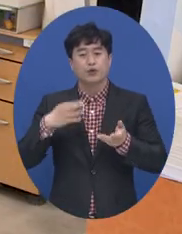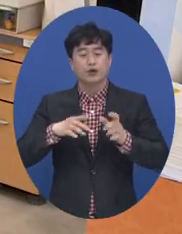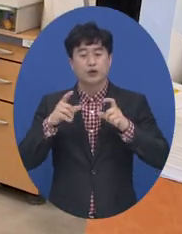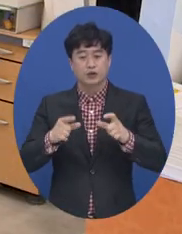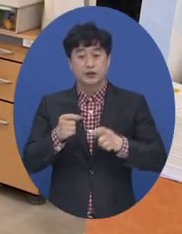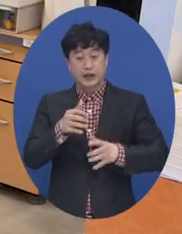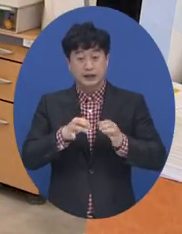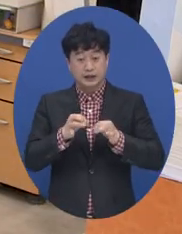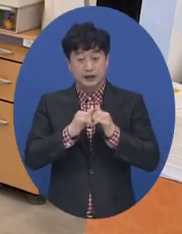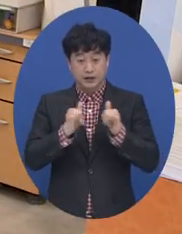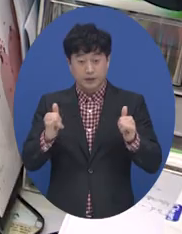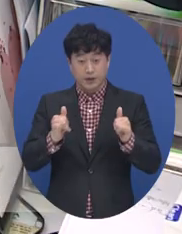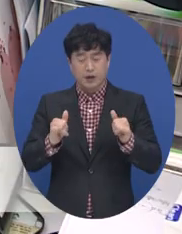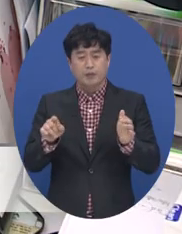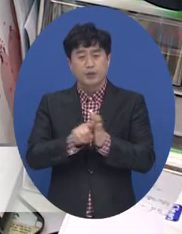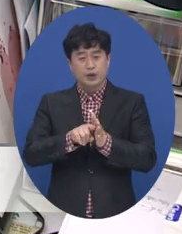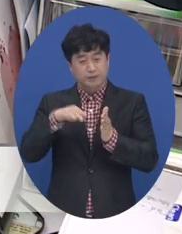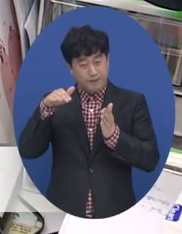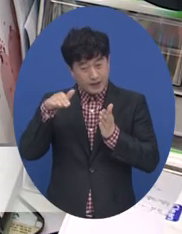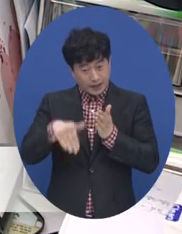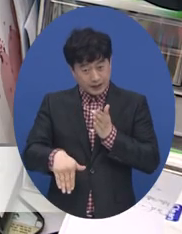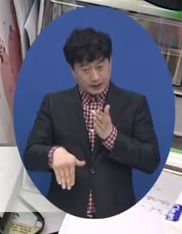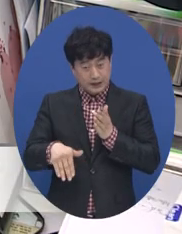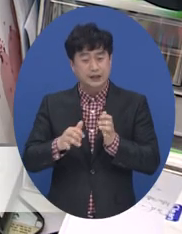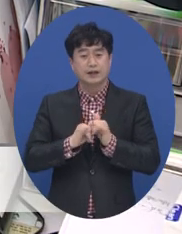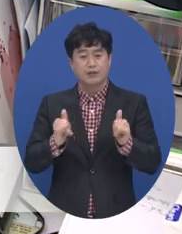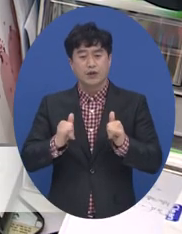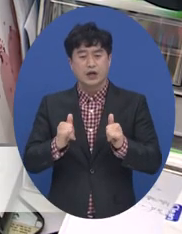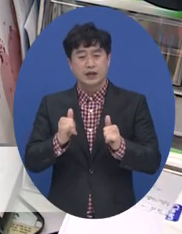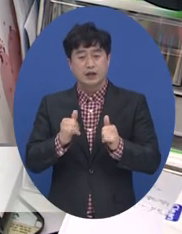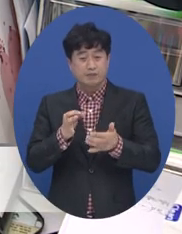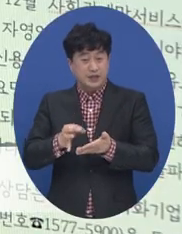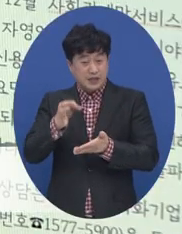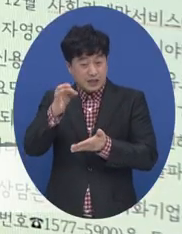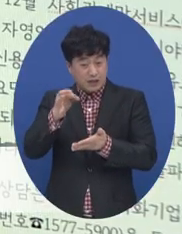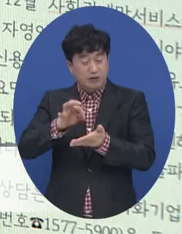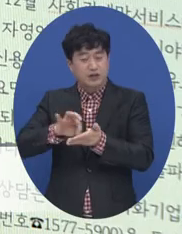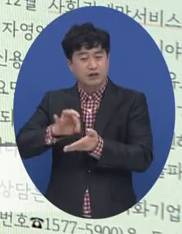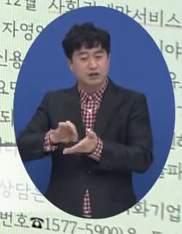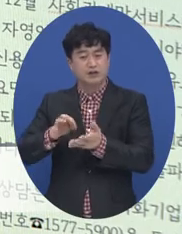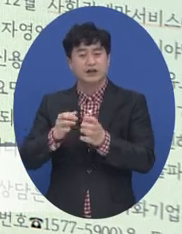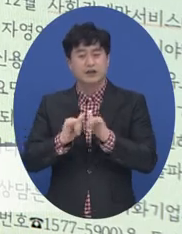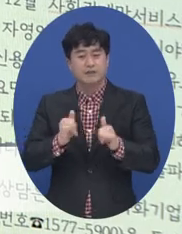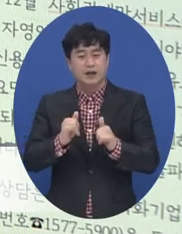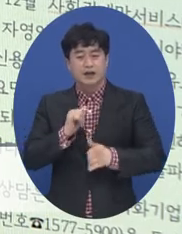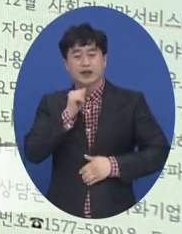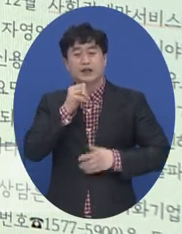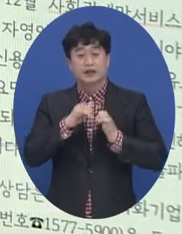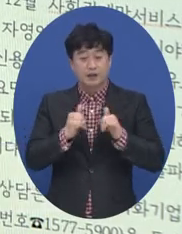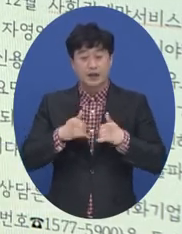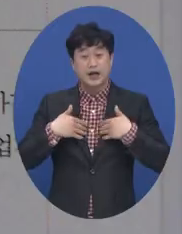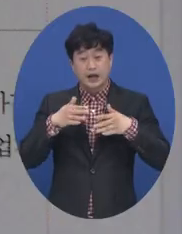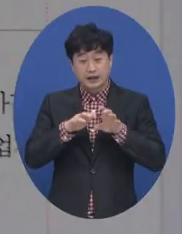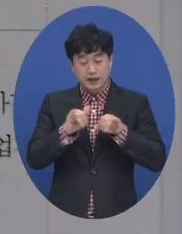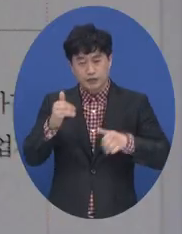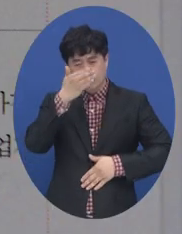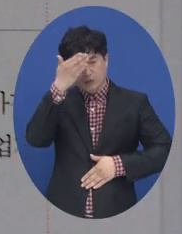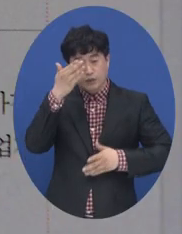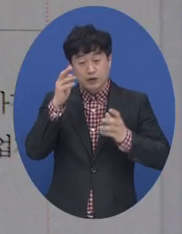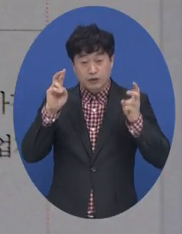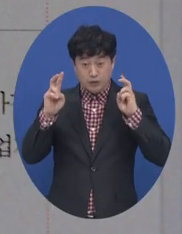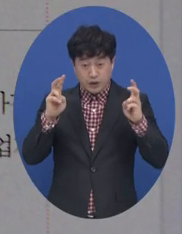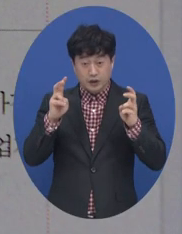소상공인 중 신용 평점이 낮은 저신용자와 고금리 금융 이용자, 저소득자, 사회적 약자, 그리고